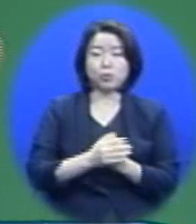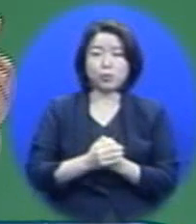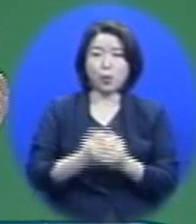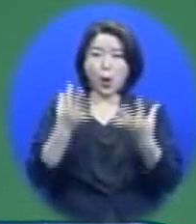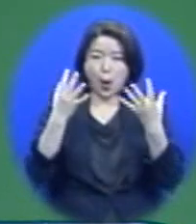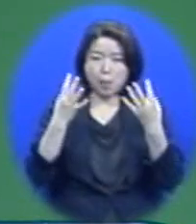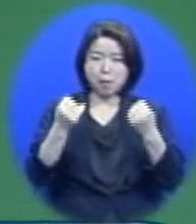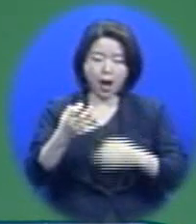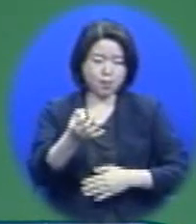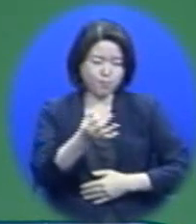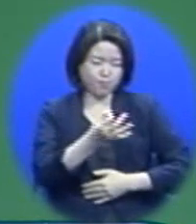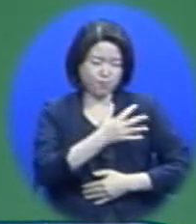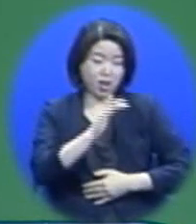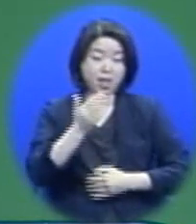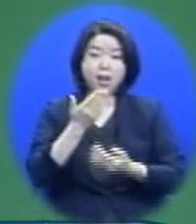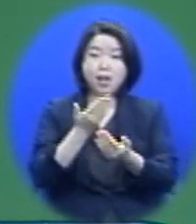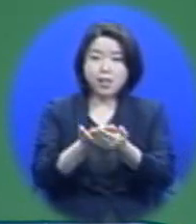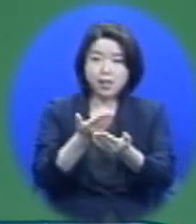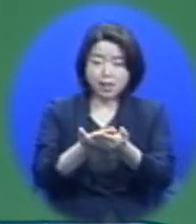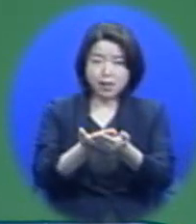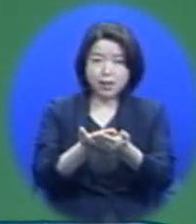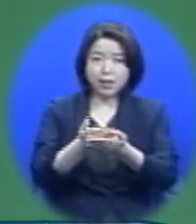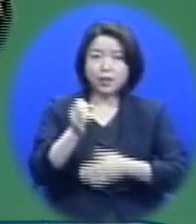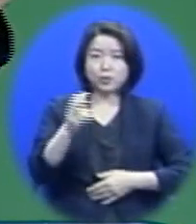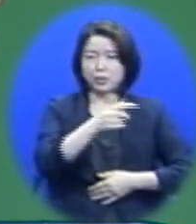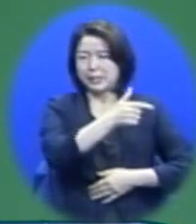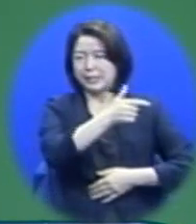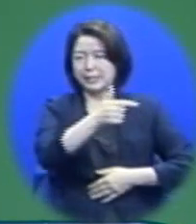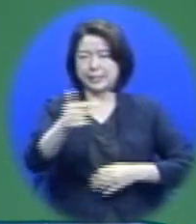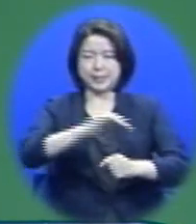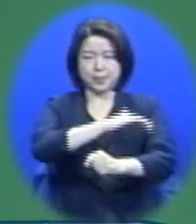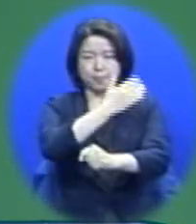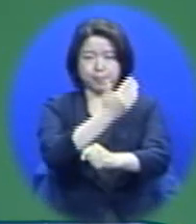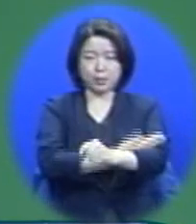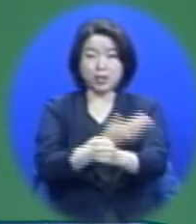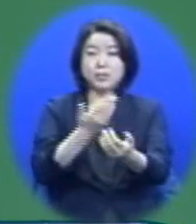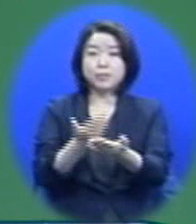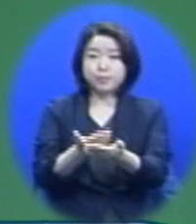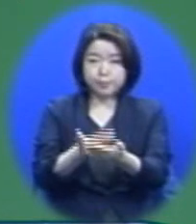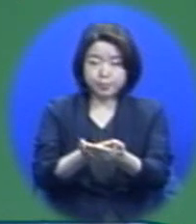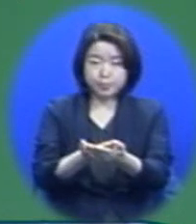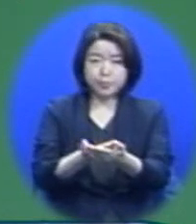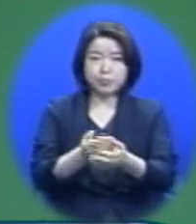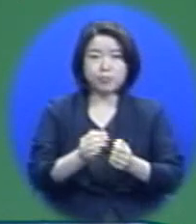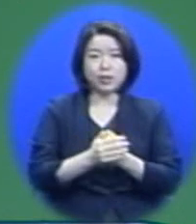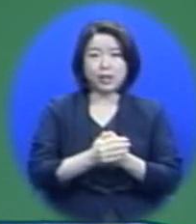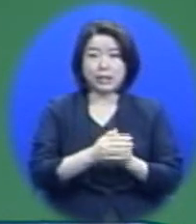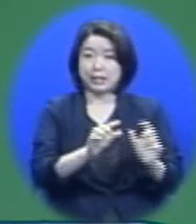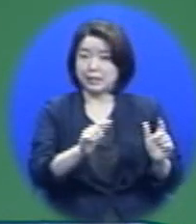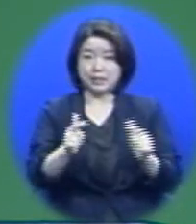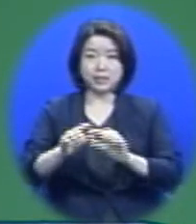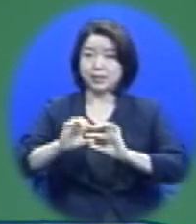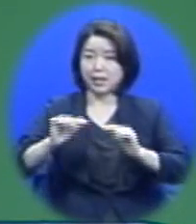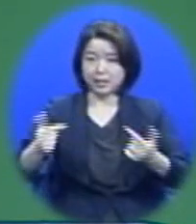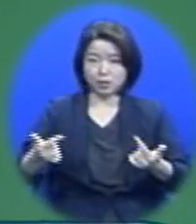많은 부귀를 누리게 해달라든지 또는 큰 권세를 갖게 해달라든지 뭐 그런 게 아니고